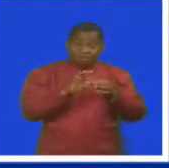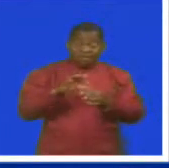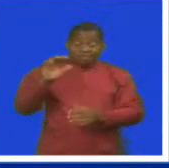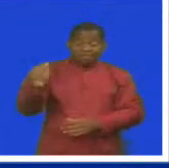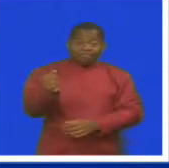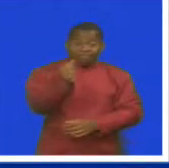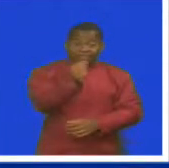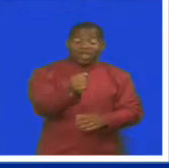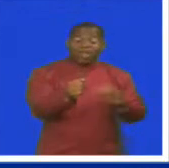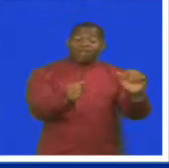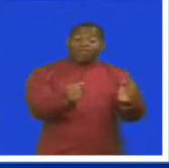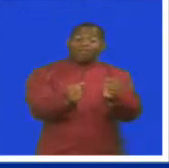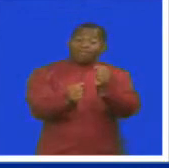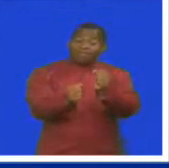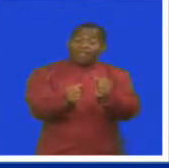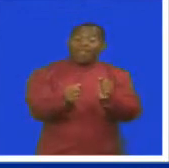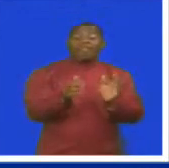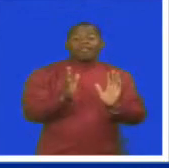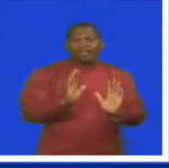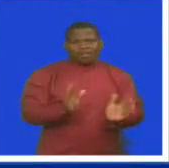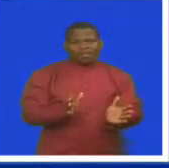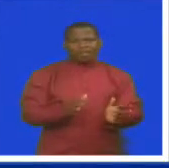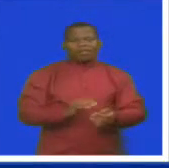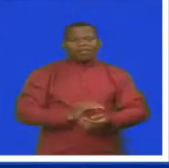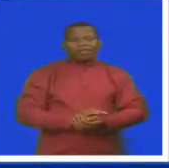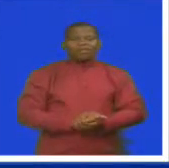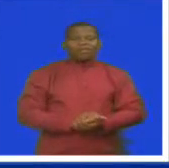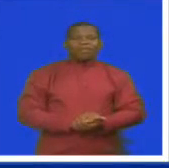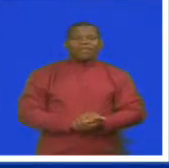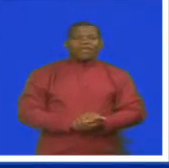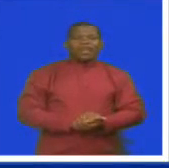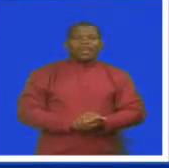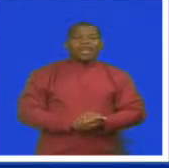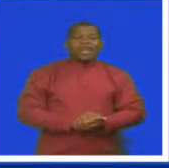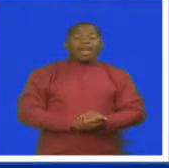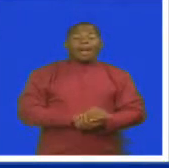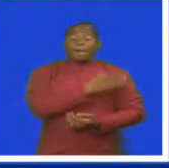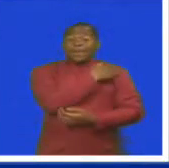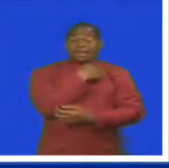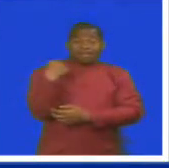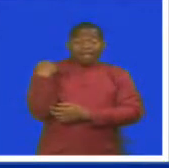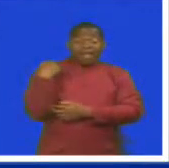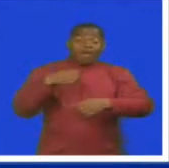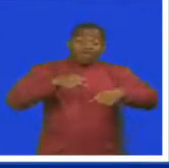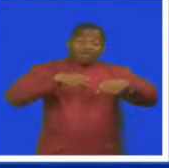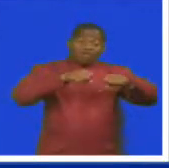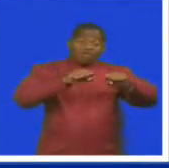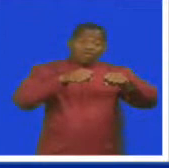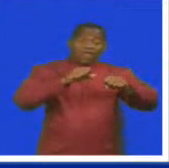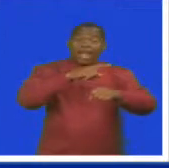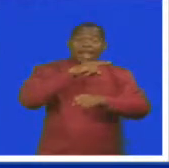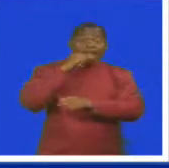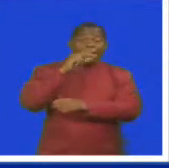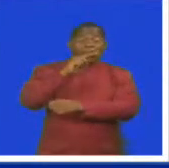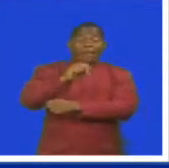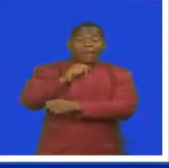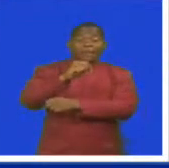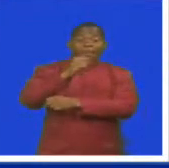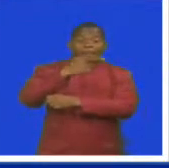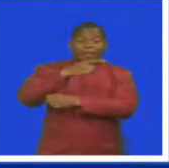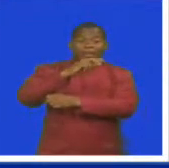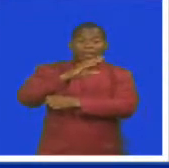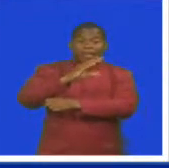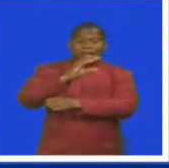Siyachubekana nato tindzaba tefu. Induna yetiko letinkundla David Ngamphalala ithi solo bacalile khambela tifunza delive bahlangana